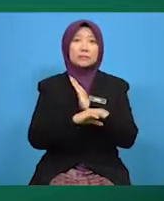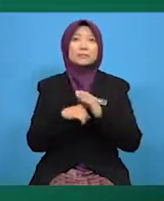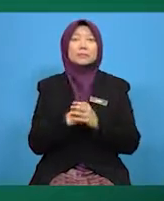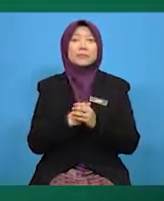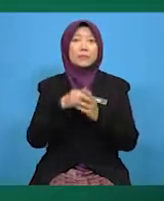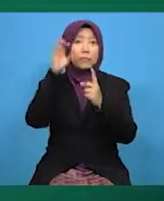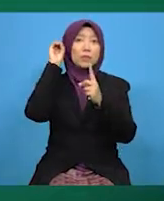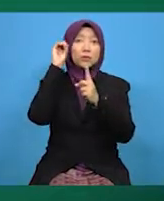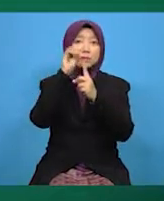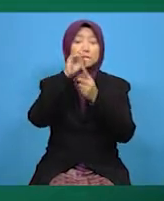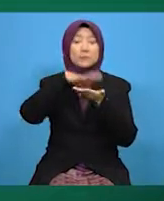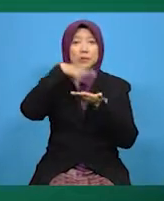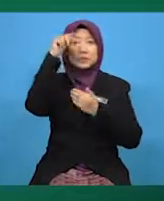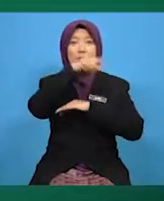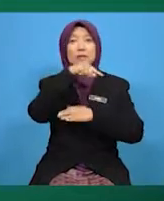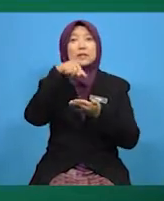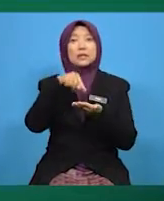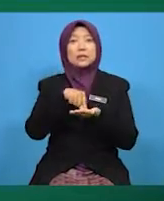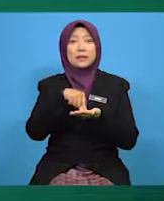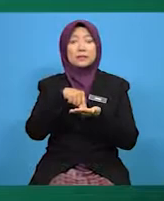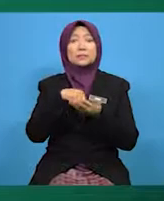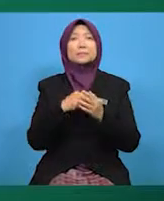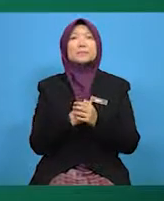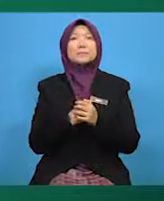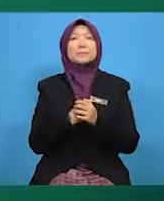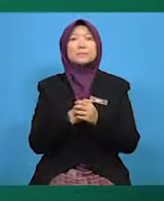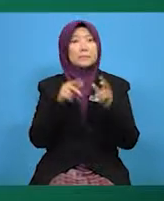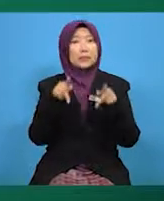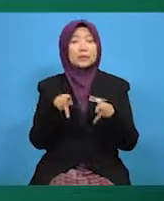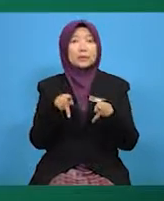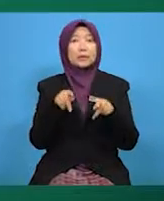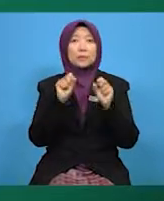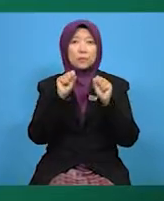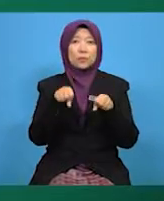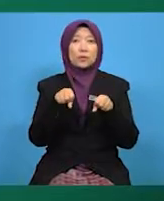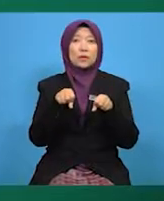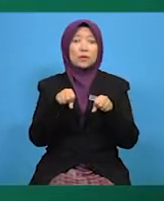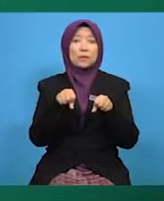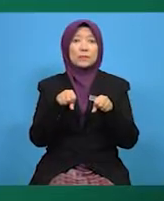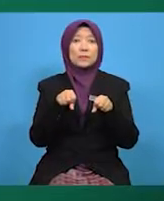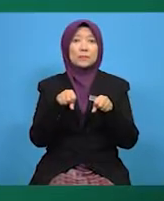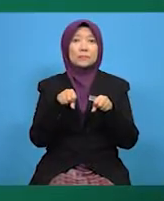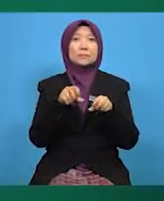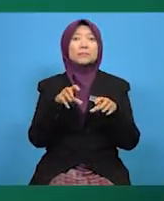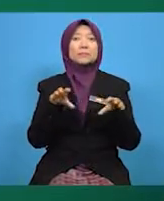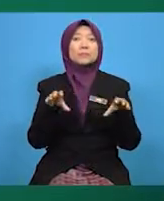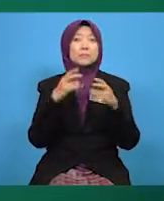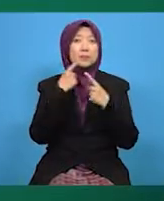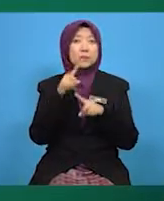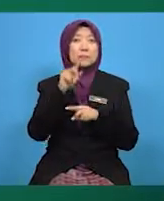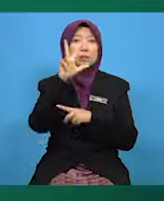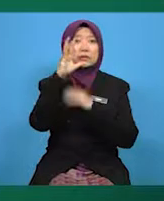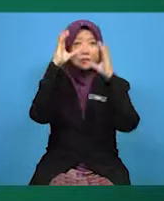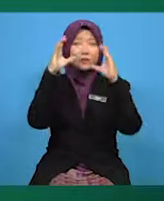Objektif pembelajaran pada hari ini ialah pelajar boleh menggariskan tiga kaedah